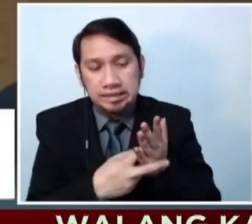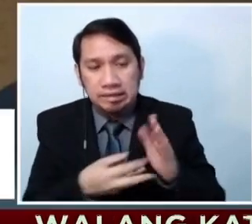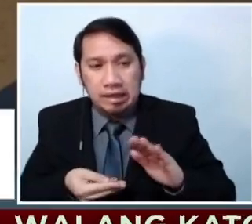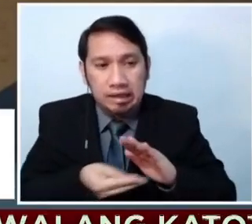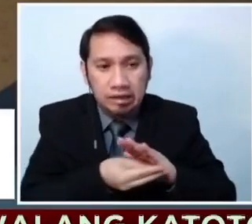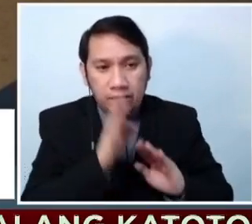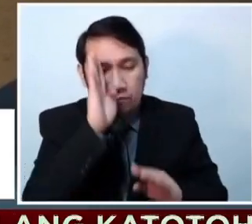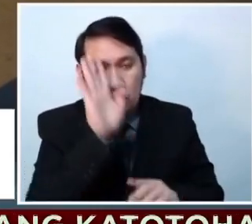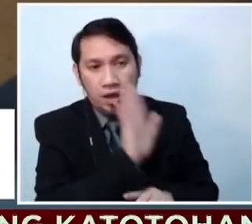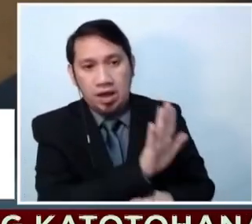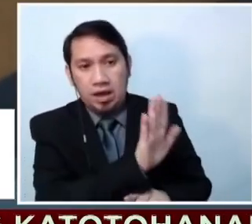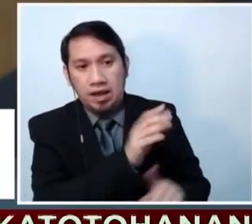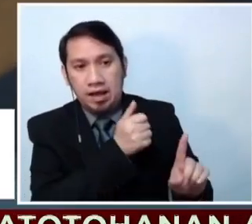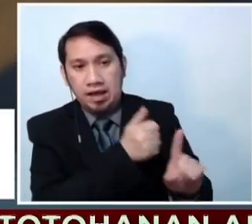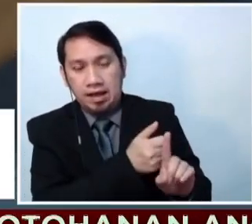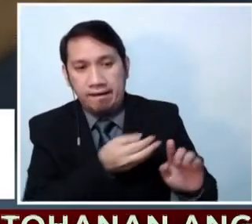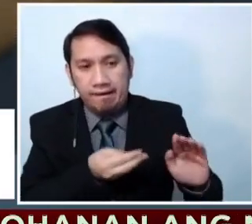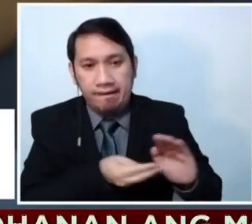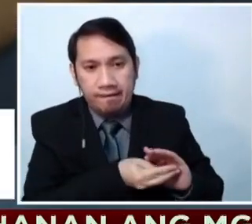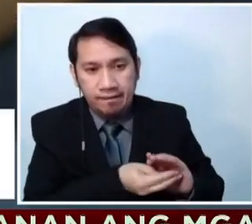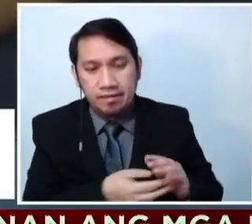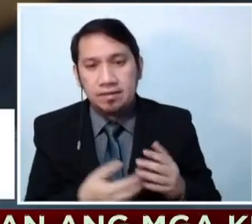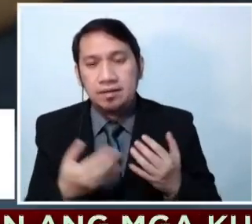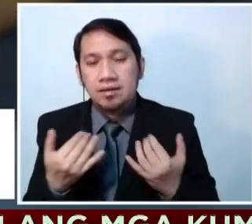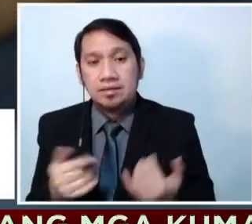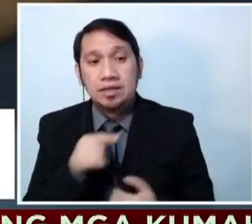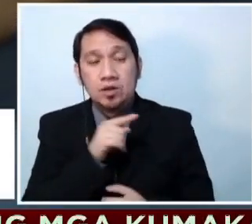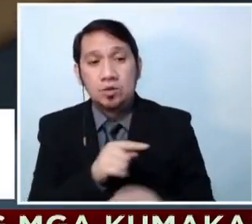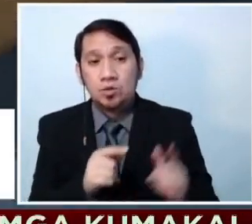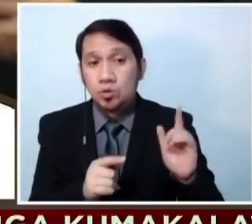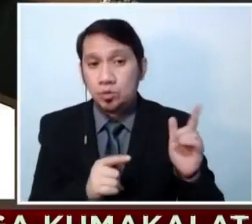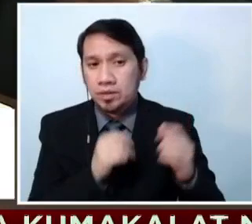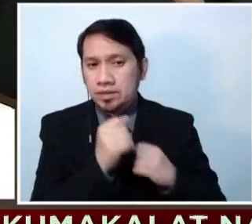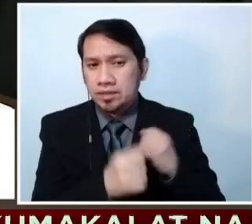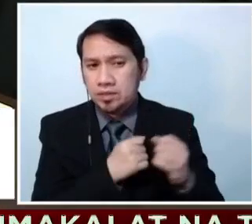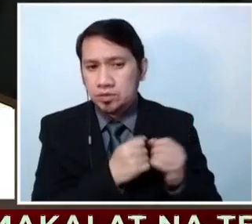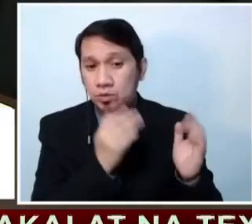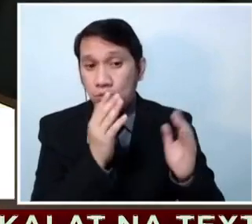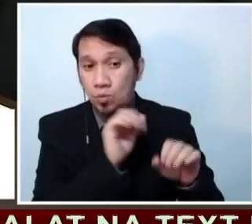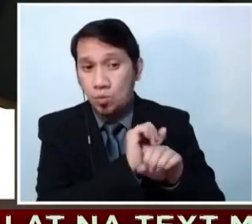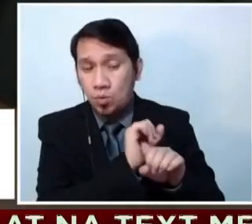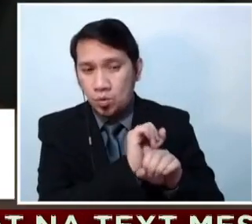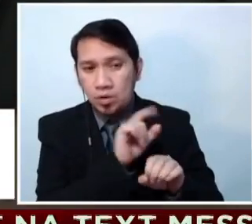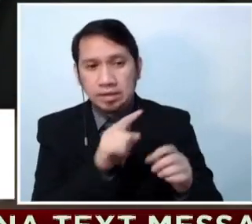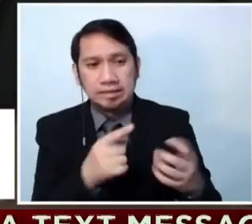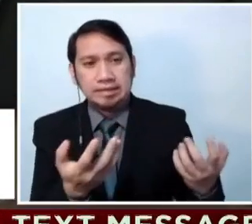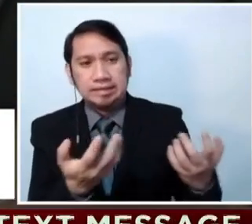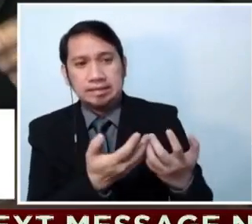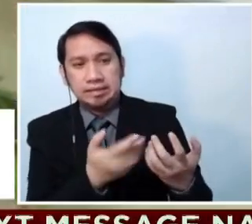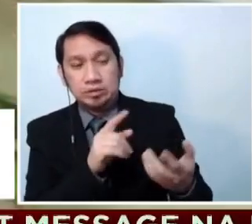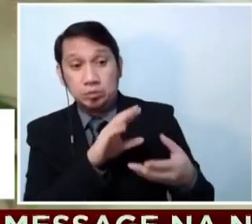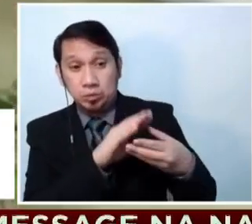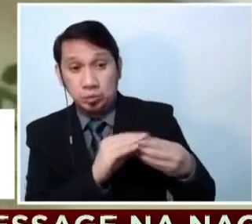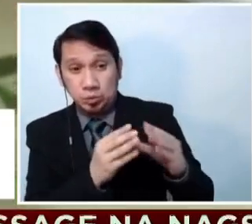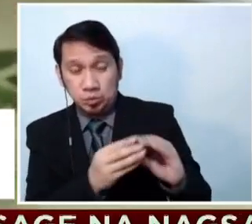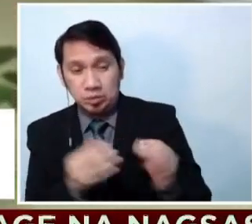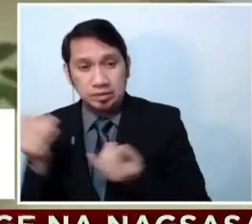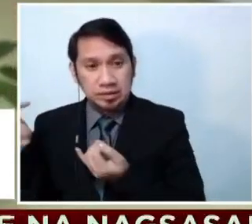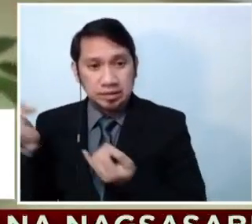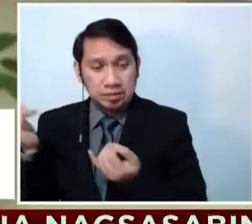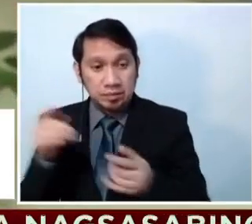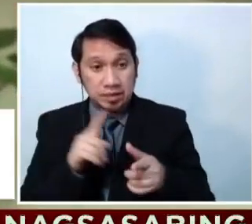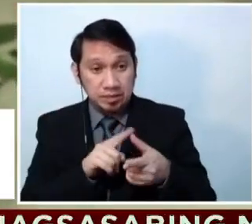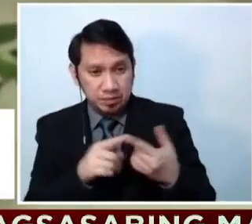kanya. Mahigit 20 taon nang nasa serbisyo sa Customs si Bello. Nagtutugma rin umano ang kwento ng mga importer sa record niya